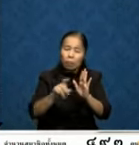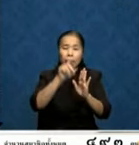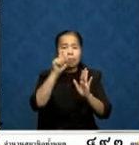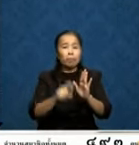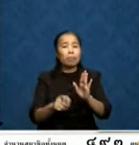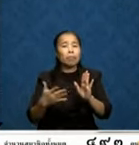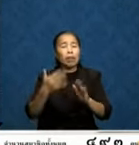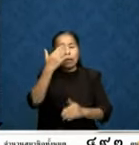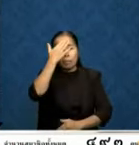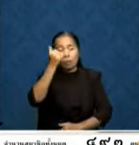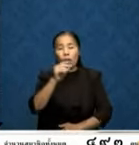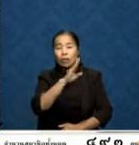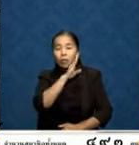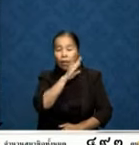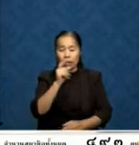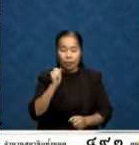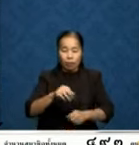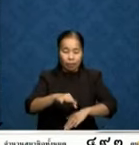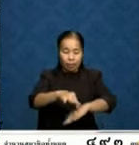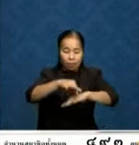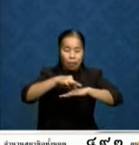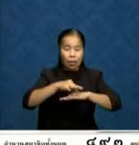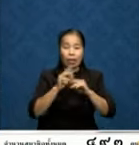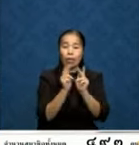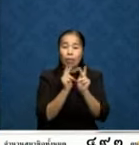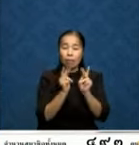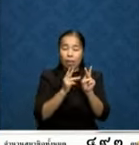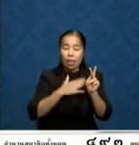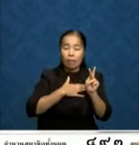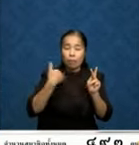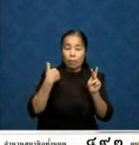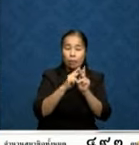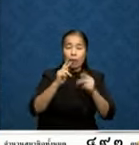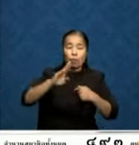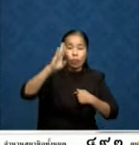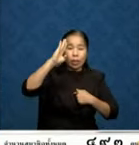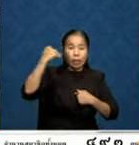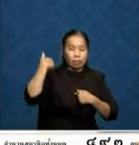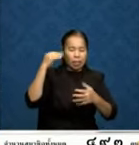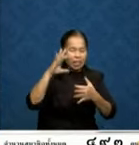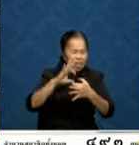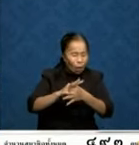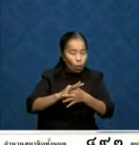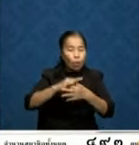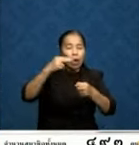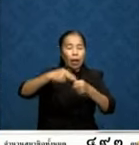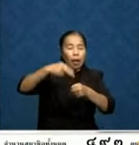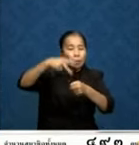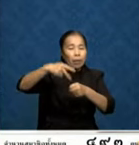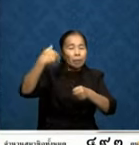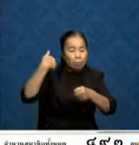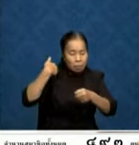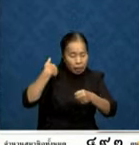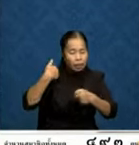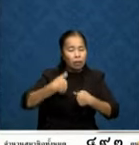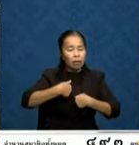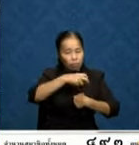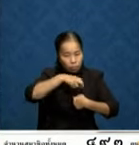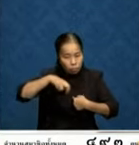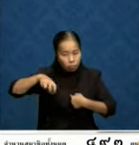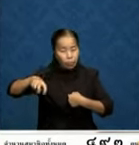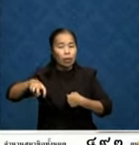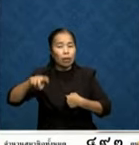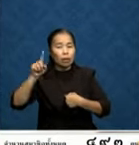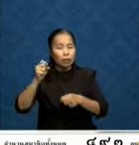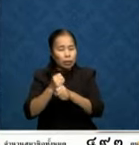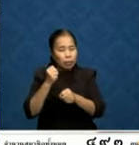คุณทำเป็นกรรมการของบริษัทหรือทำงานกับเรื่องพลังงานอะไรเหล่านี้มาครับผมเชื่อว่าต้องมีคุณสมบัตินี้เพื่อมาเป็นเนา